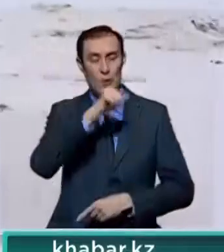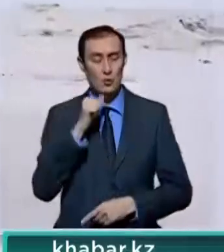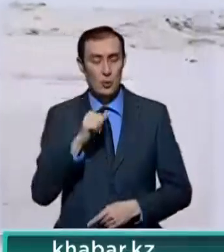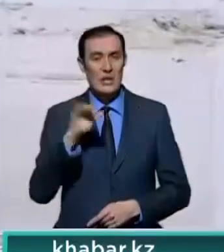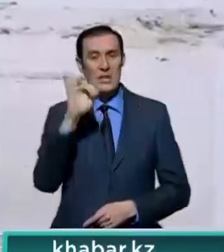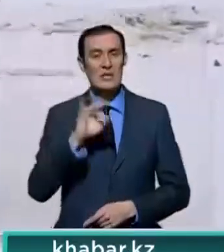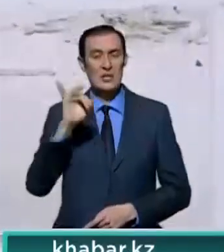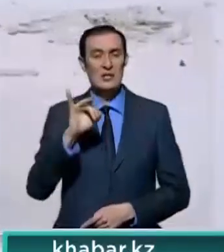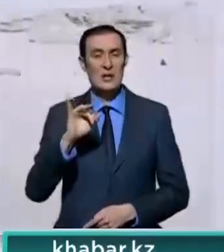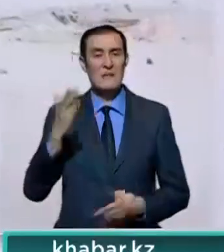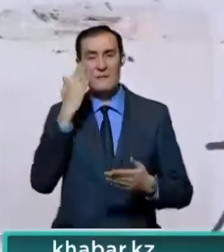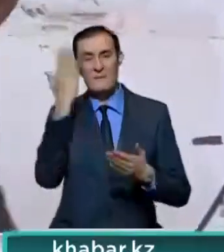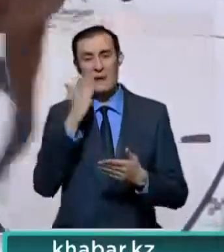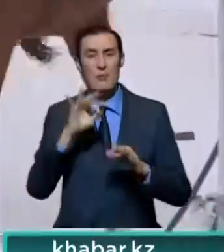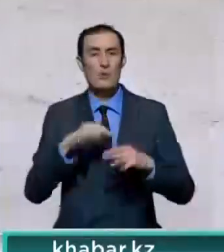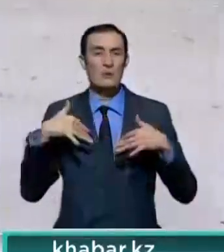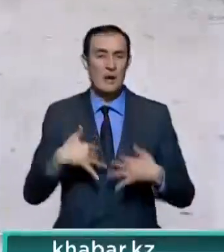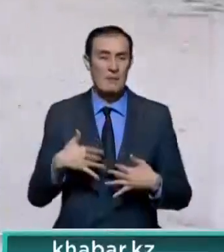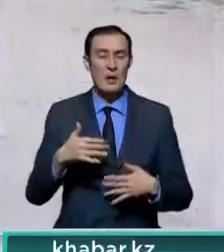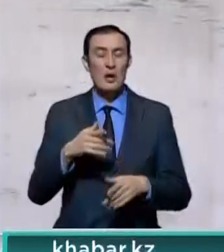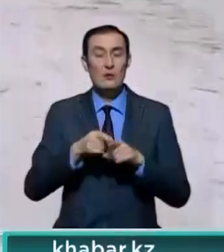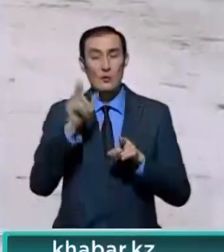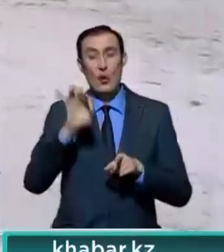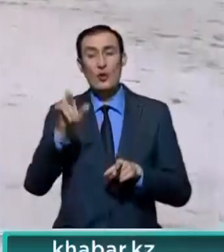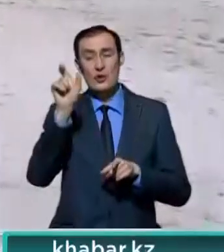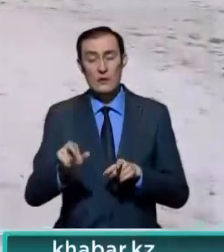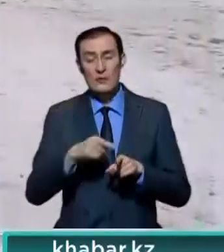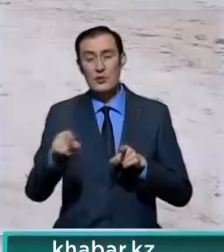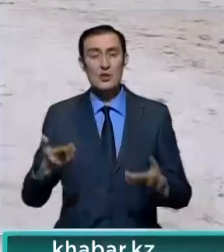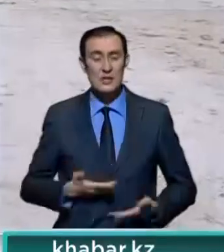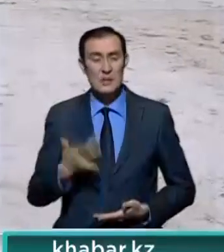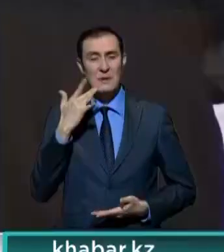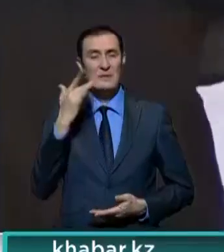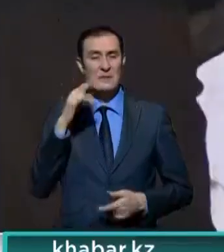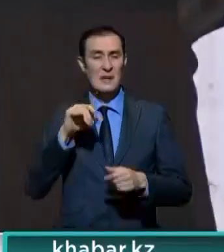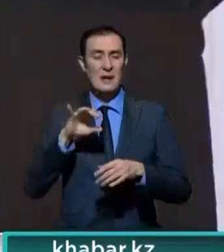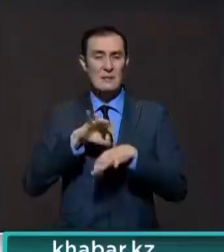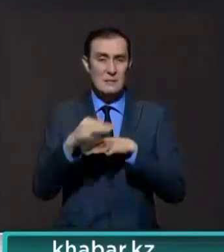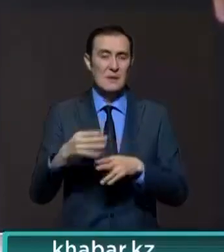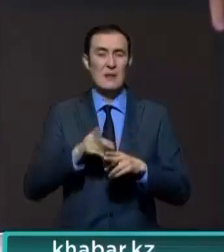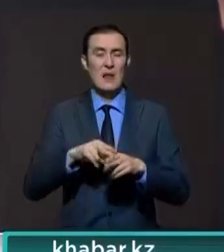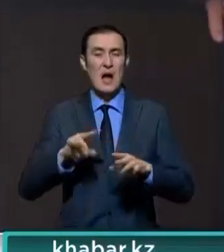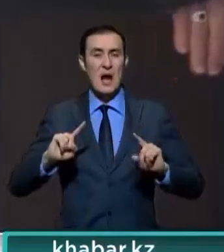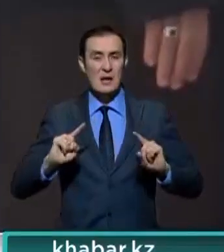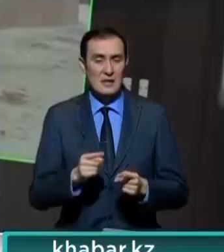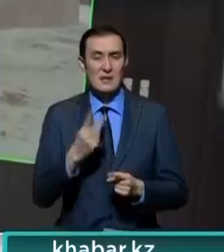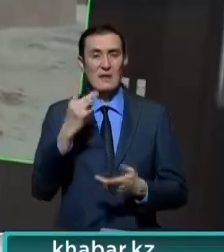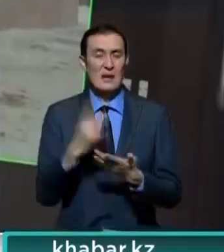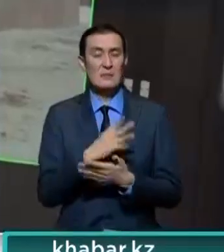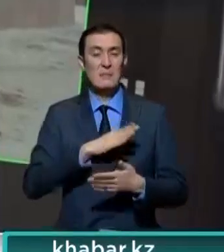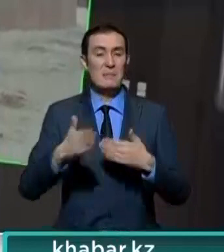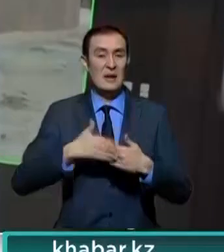Отмечу, историческая драма рассказывает о человеке, который на протяжении всей жизни подвергался арестам и дважды был приговорен к смертной